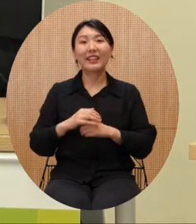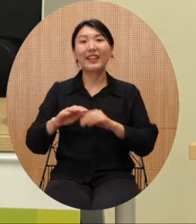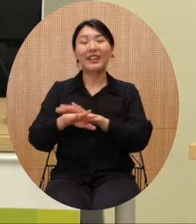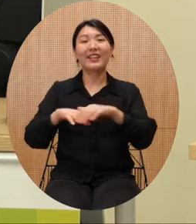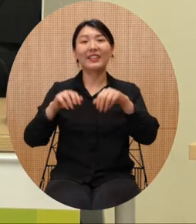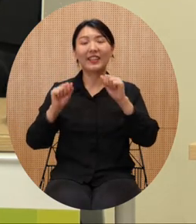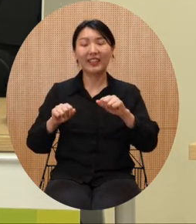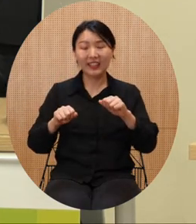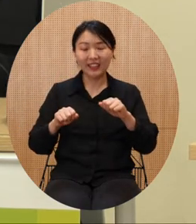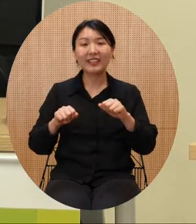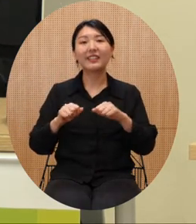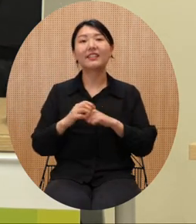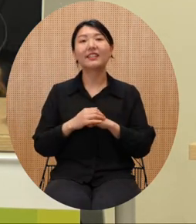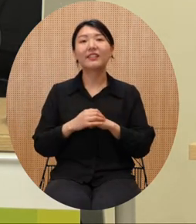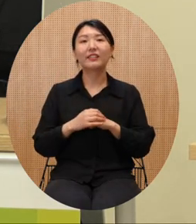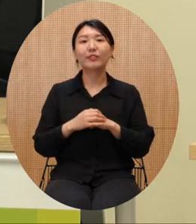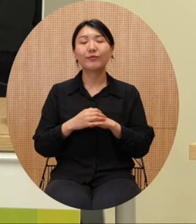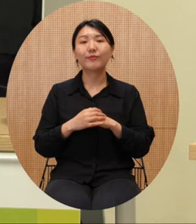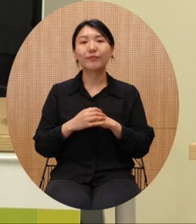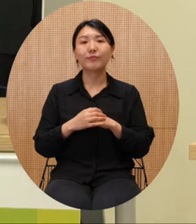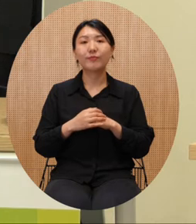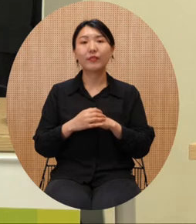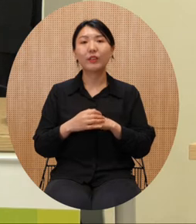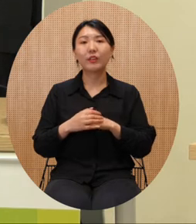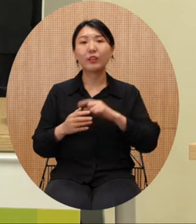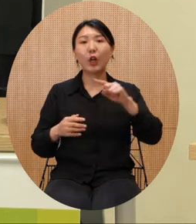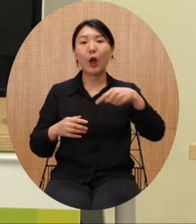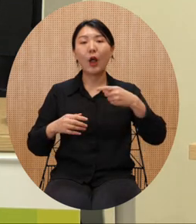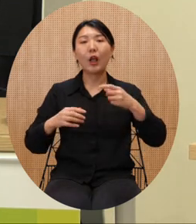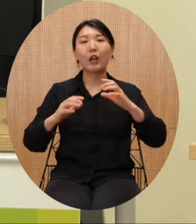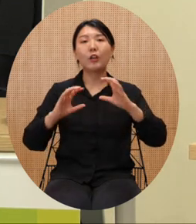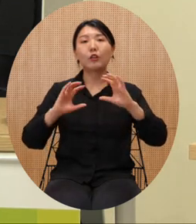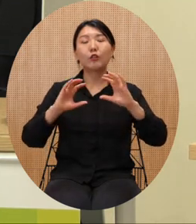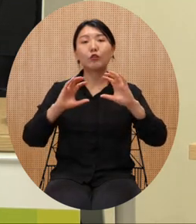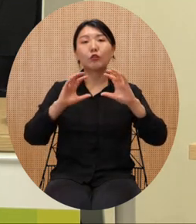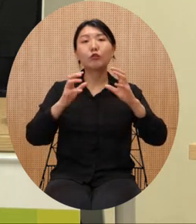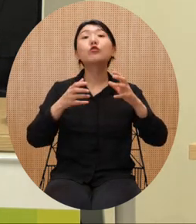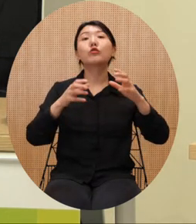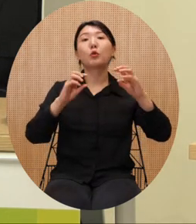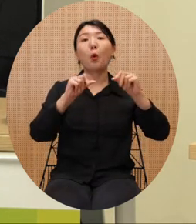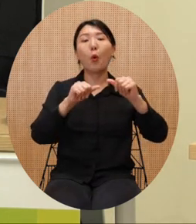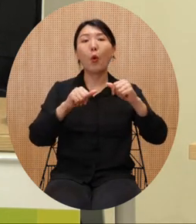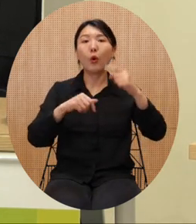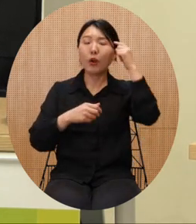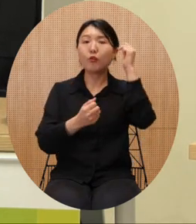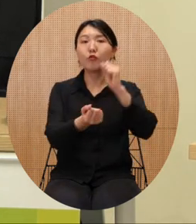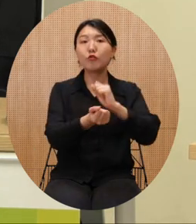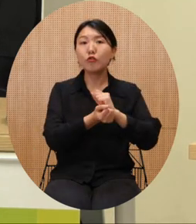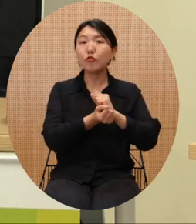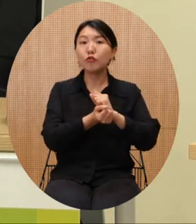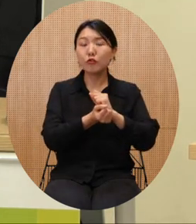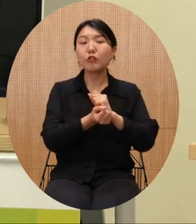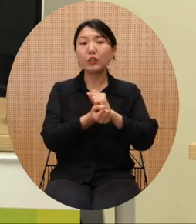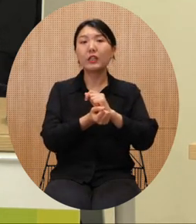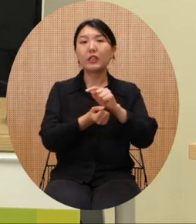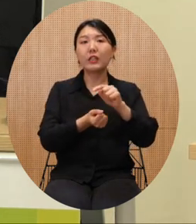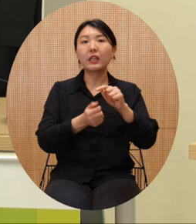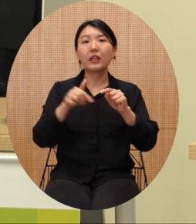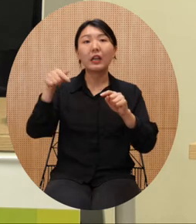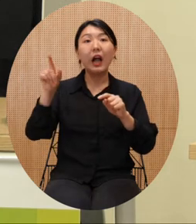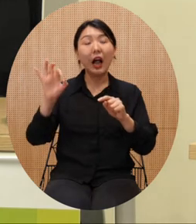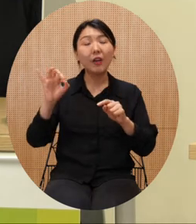네. 그리고 국토연구원의 선임 연구위원으로 계시는 강민아 연구위원님